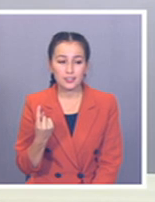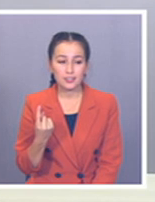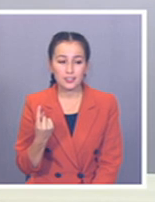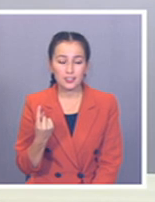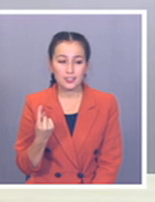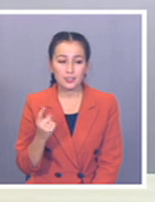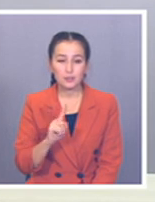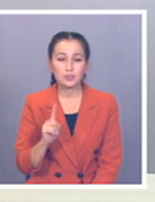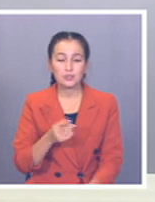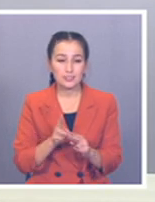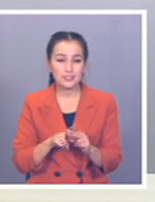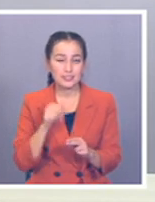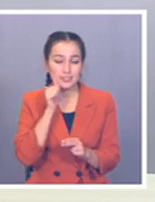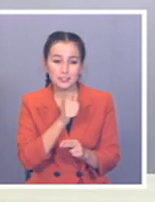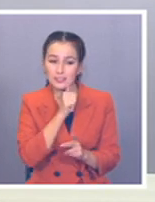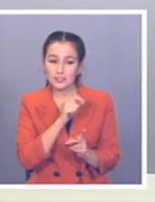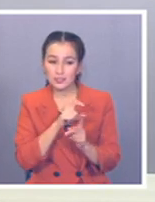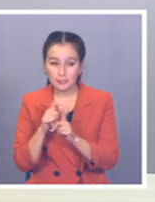бұл жерде